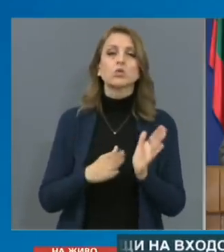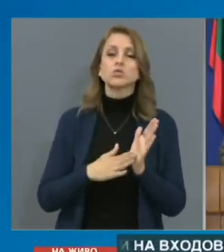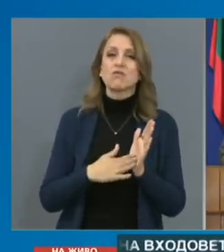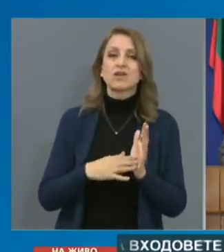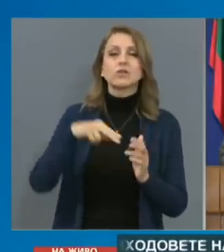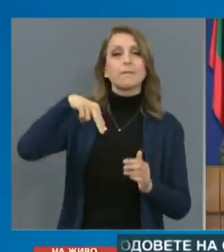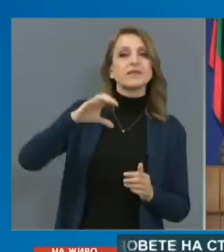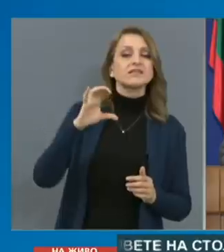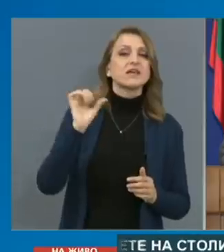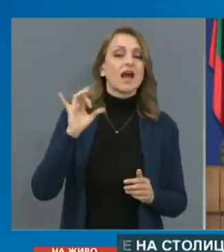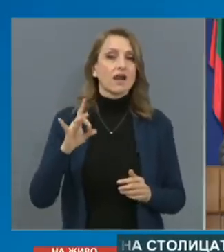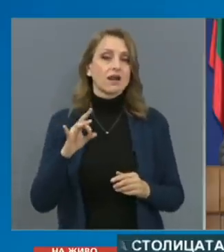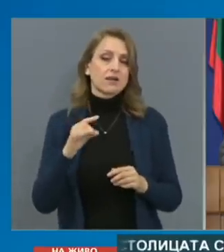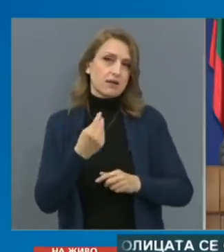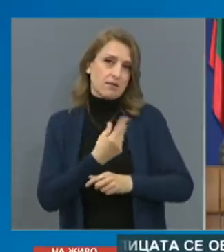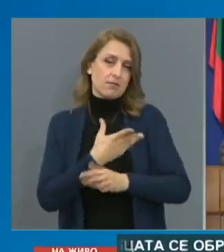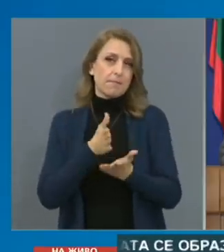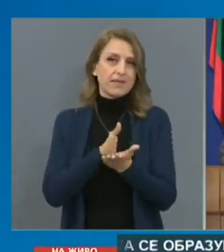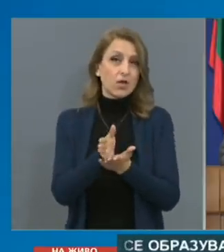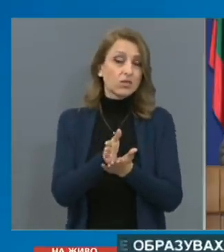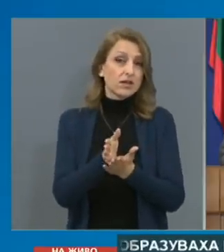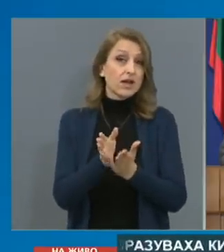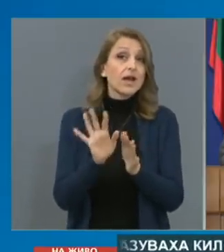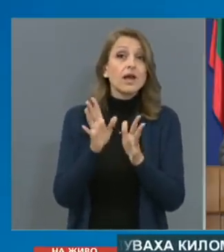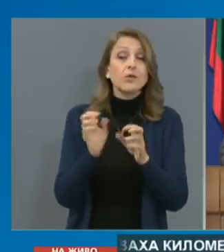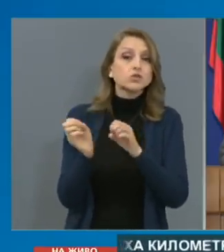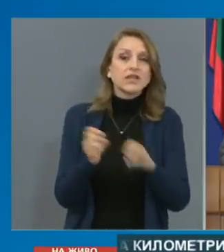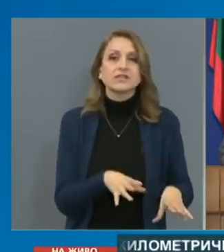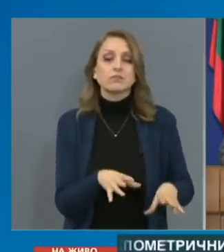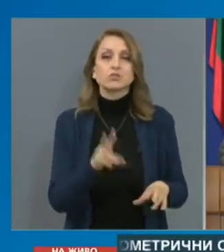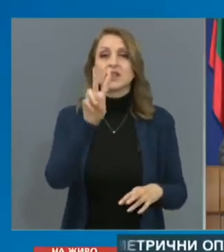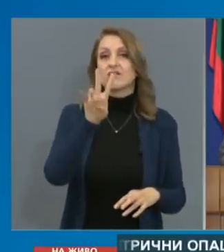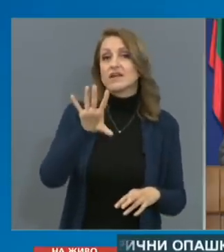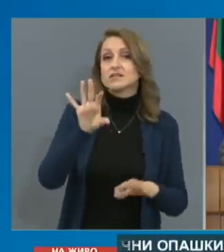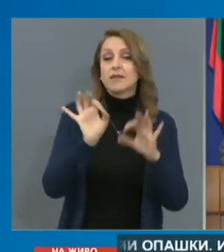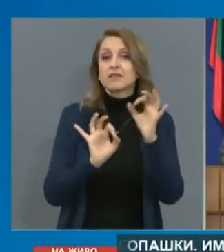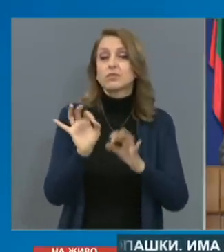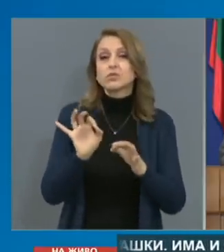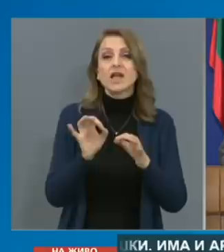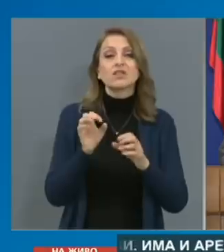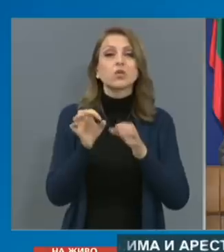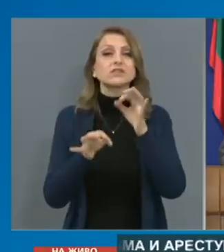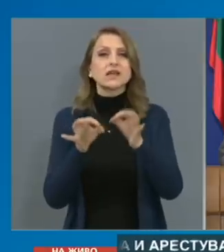PCR методиката. Може да бъдат изпуснати 25% от заразени лица.